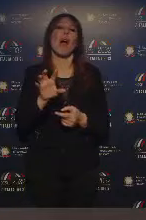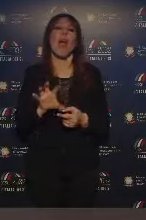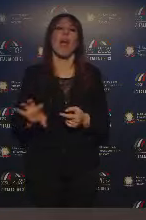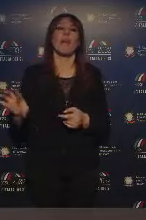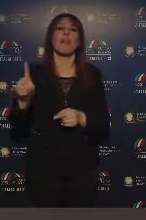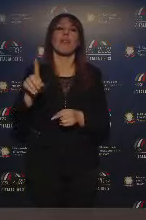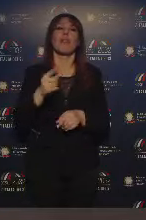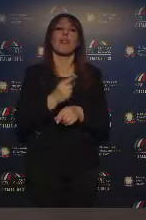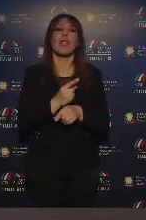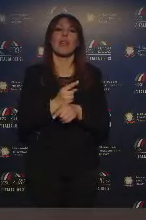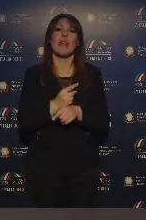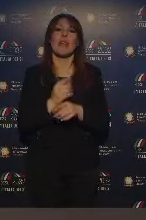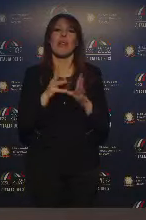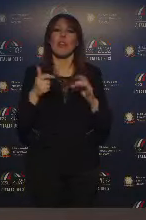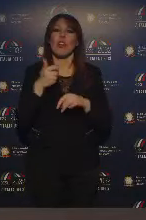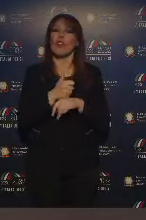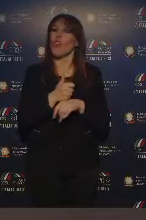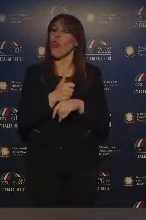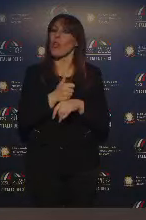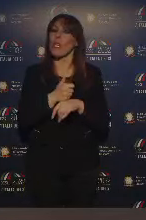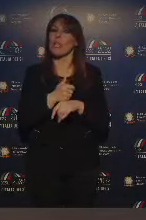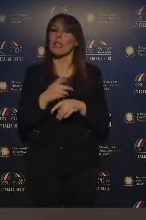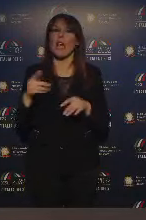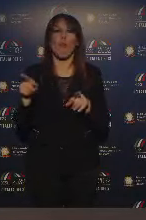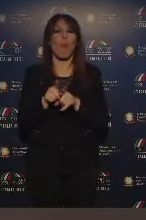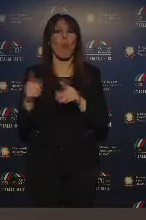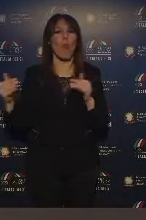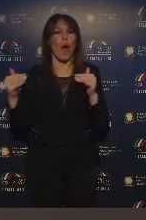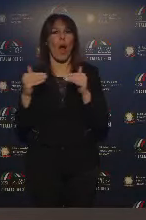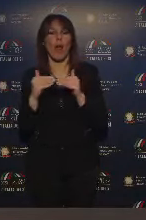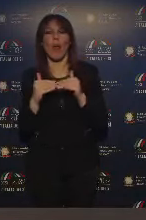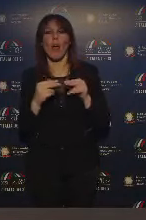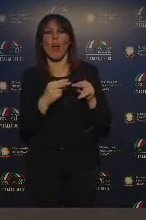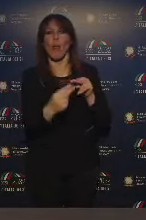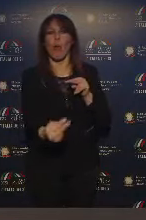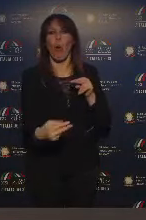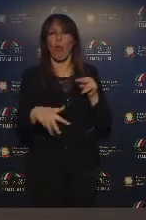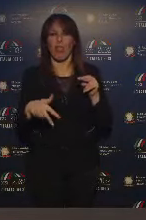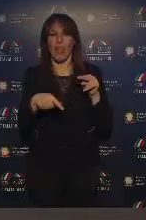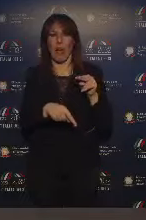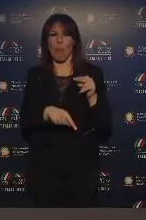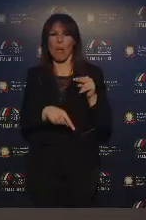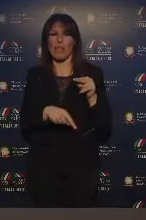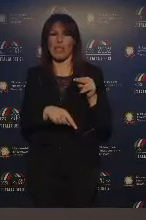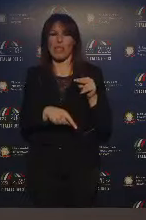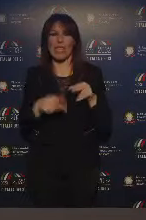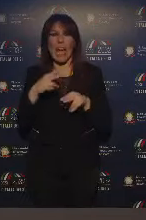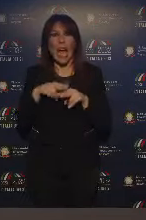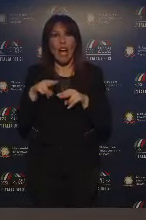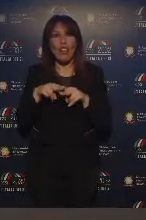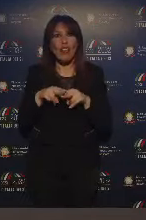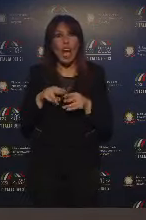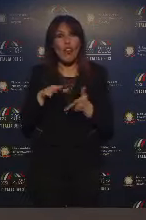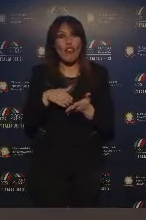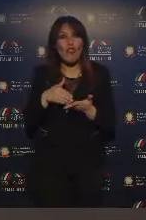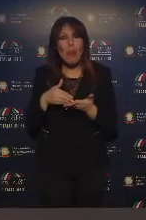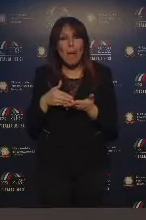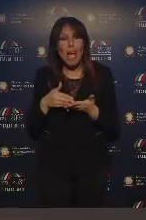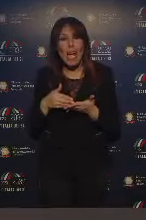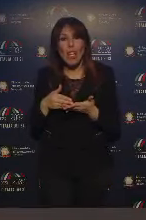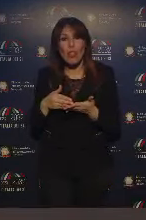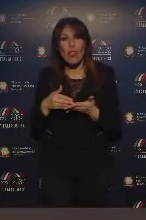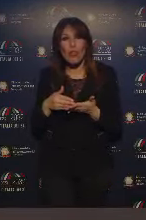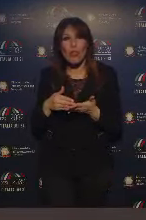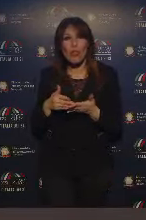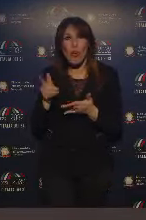rispettano gli imprenditori italiani mi serebbe fare il ponte sullo stretto di Messina andando a prendere acciaio e cemento che arrivano da